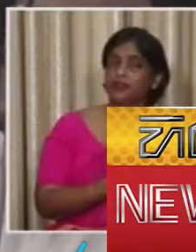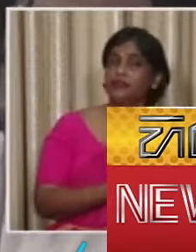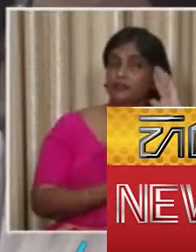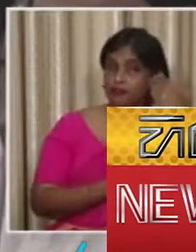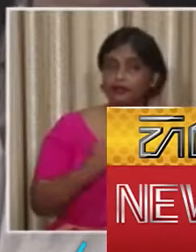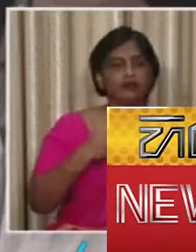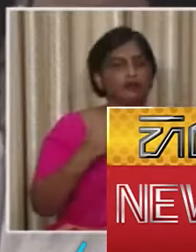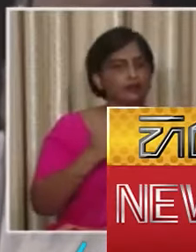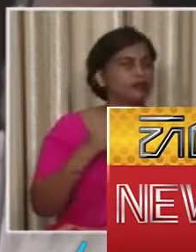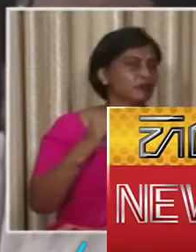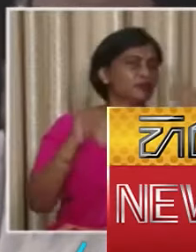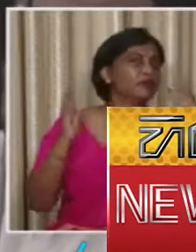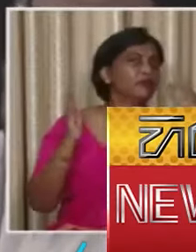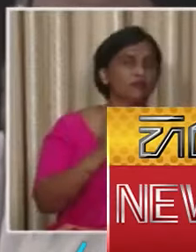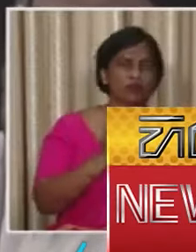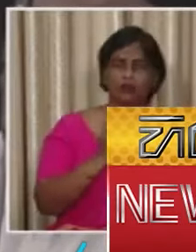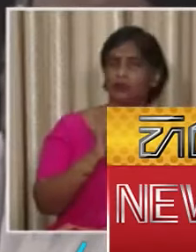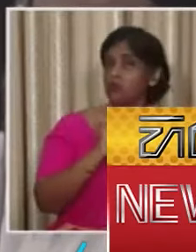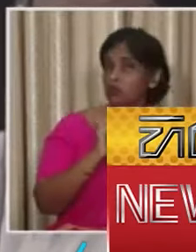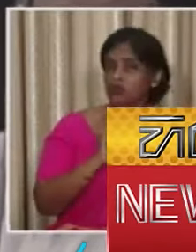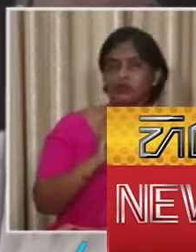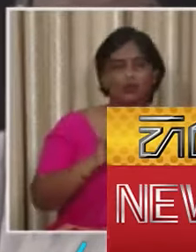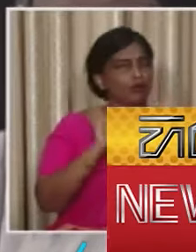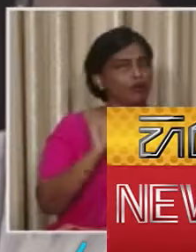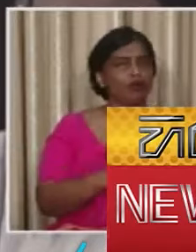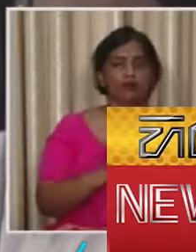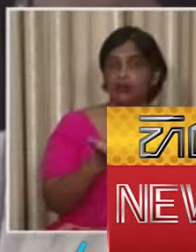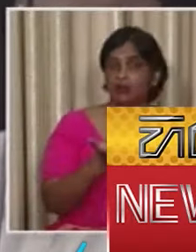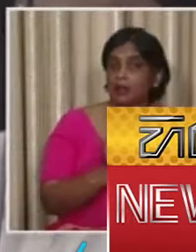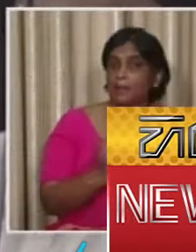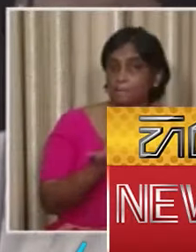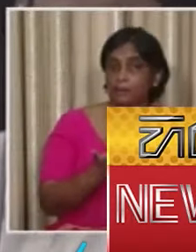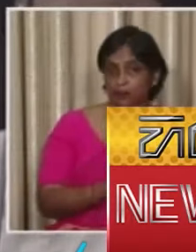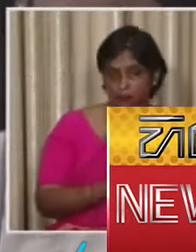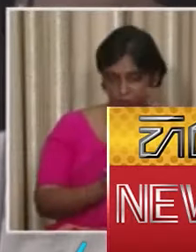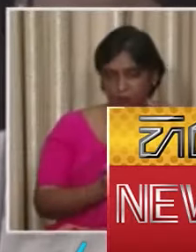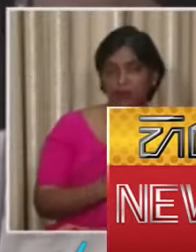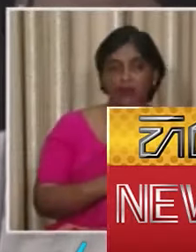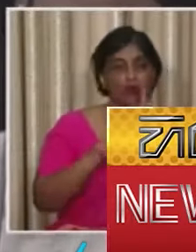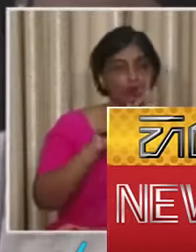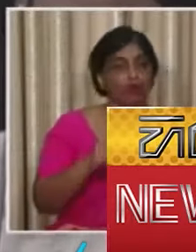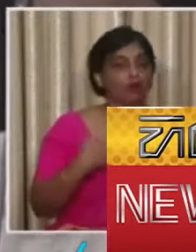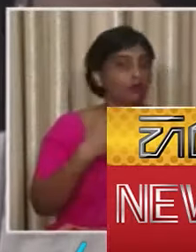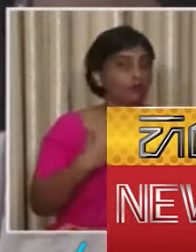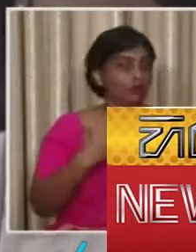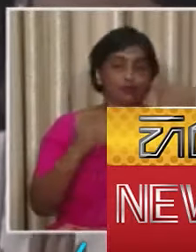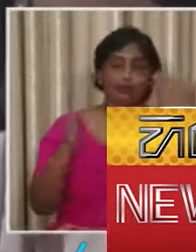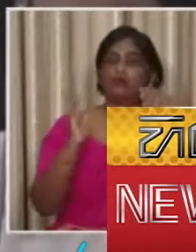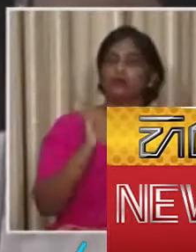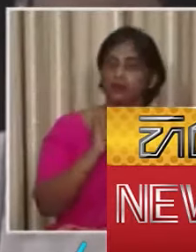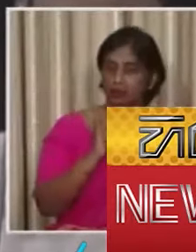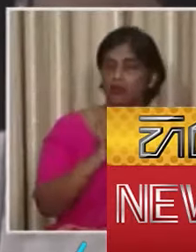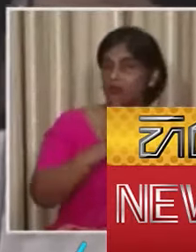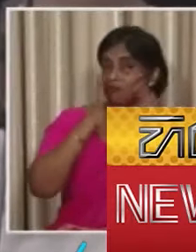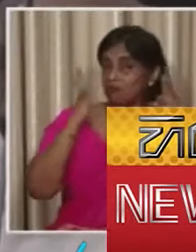විශේෂයෙන්ම ඉදිකිරීමේ ශේෂ්ත්‍රයේ ව්‍යාකෘතිය සියල්ල යළි ආරම්භ කරන්න අපට හැකි වෙනවා. මේ අපේ ඉදිකිරීම ශේෂ්ත්‍රයේ